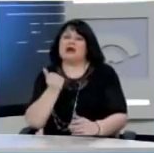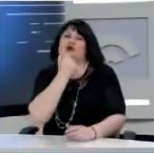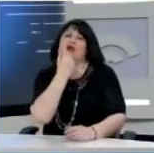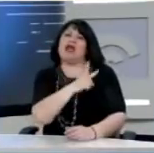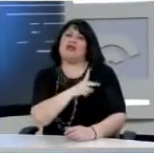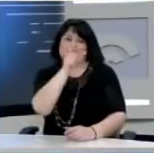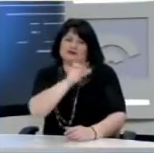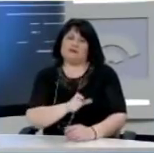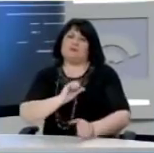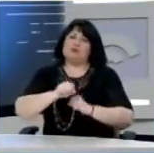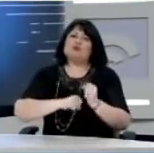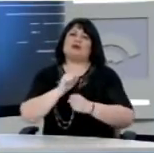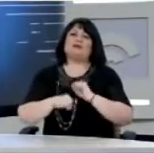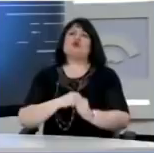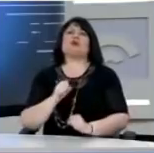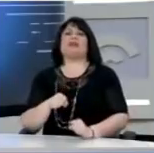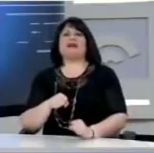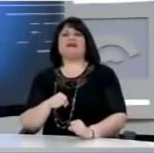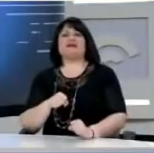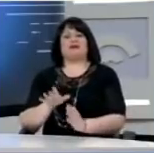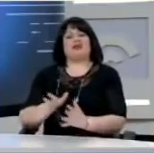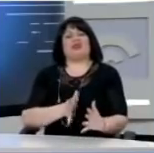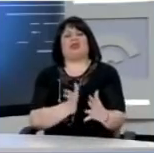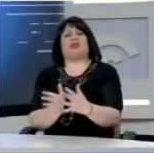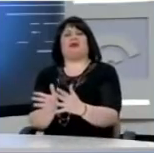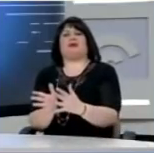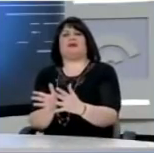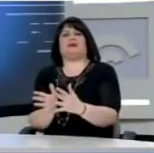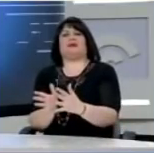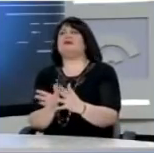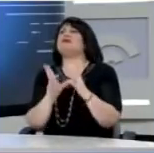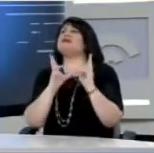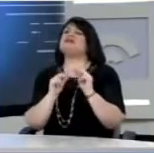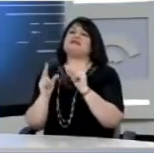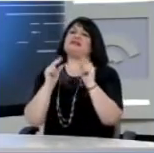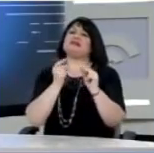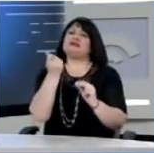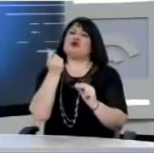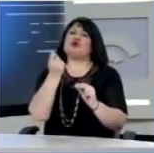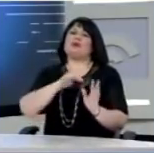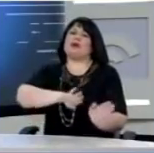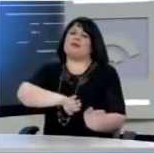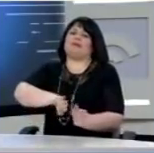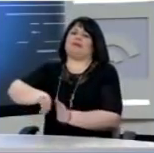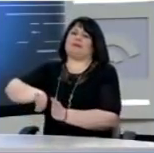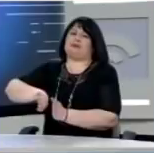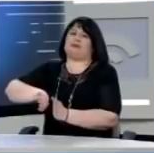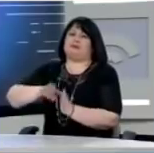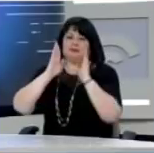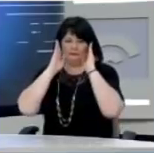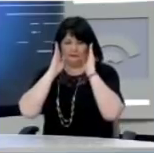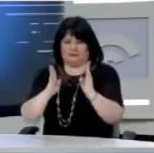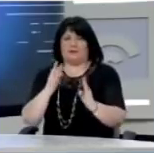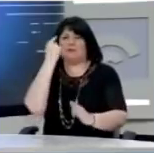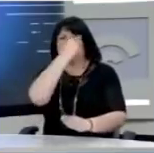να προσπαθείτε να πάτε τη συζήτηση από την οικονομία στο προσωπικό